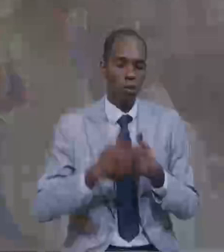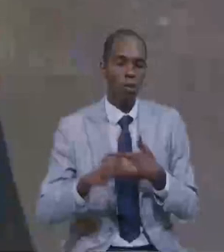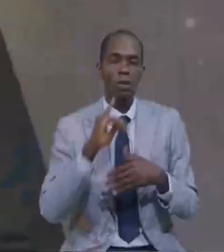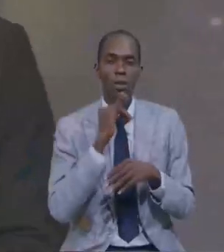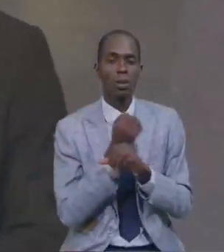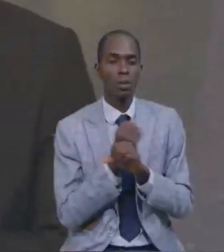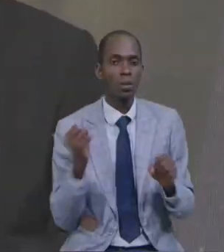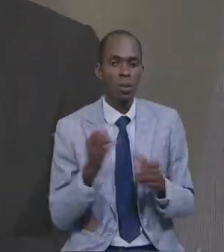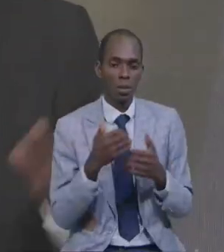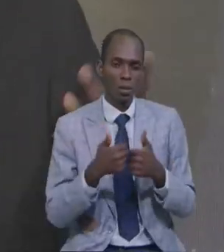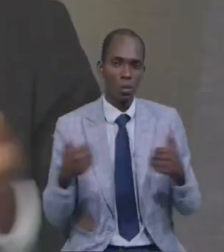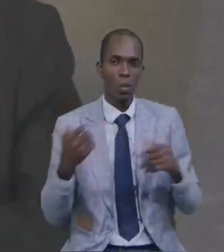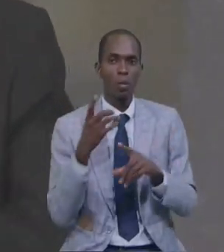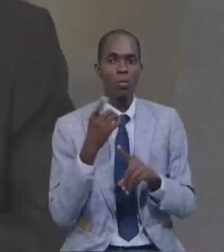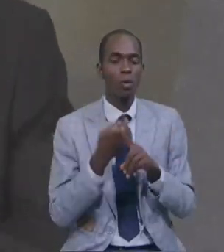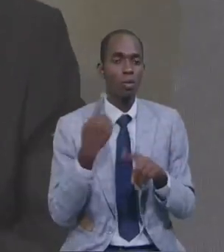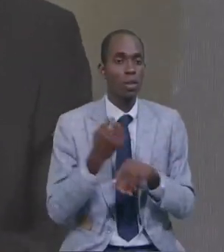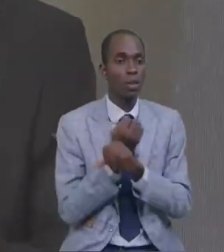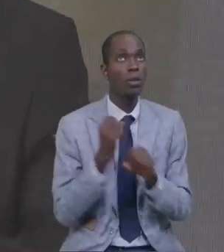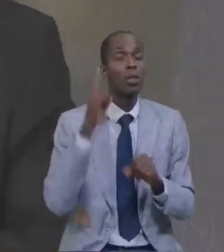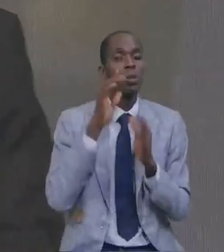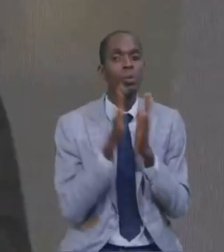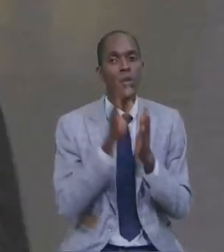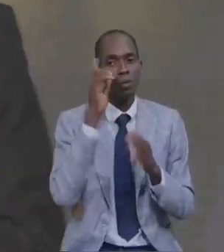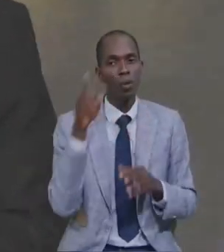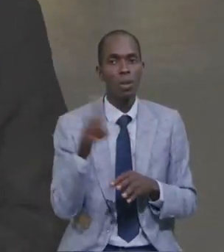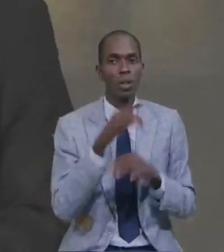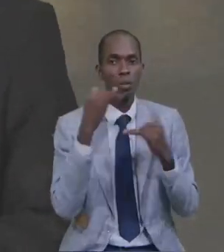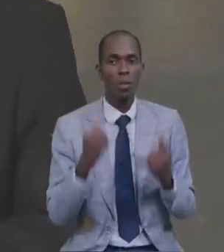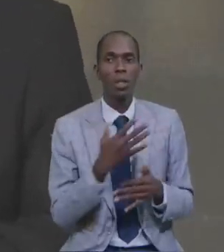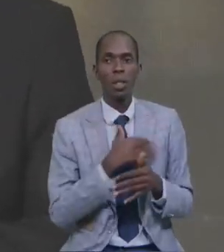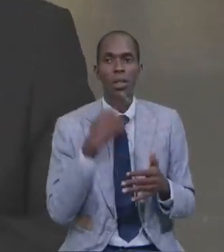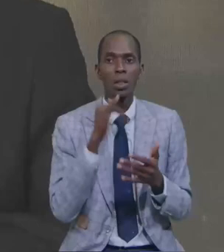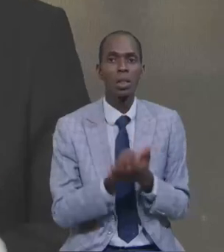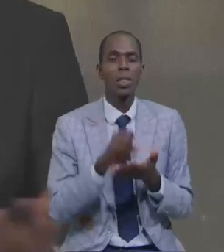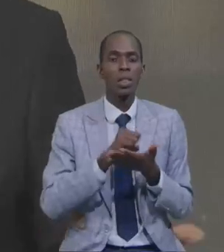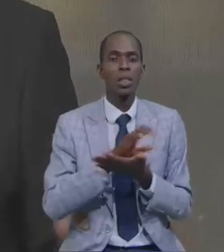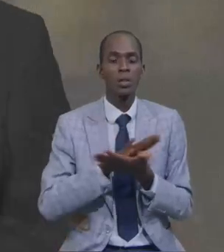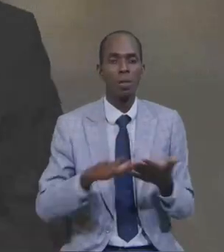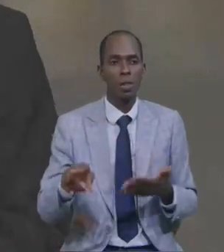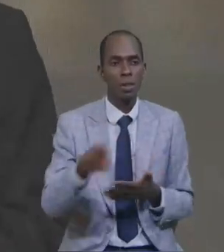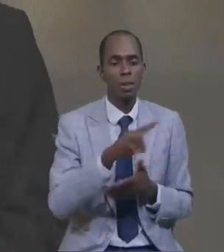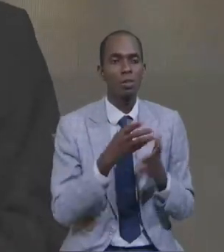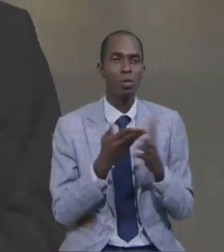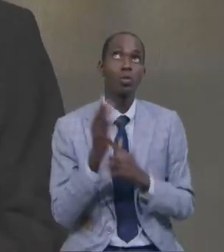sanctifie-les. Pas ta vérité, ta parole est la vérité. Maintenant, le verset 18,